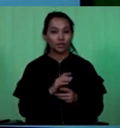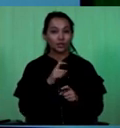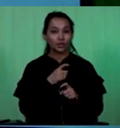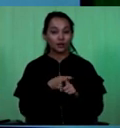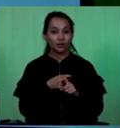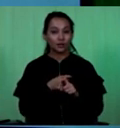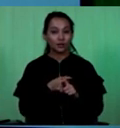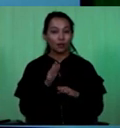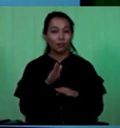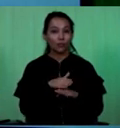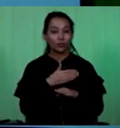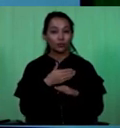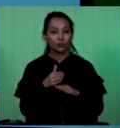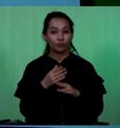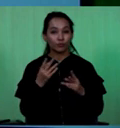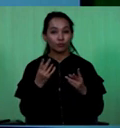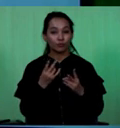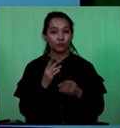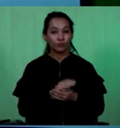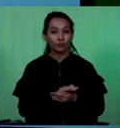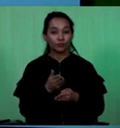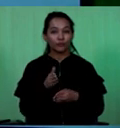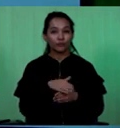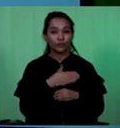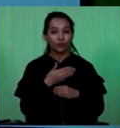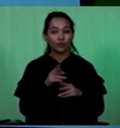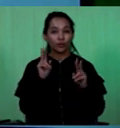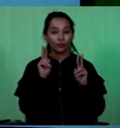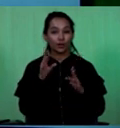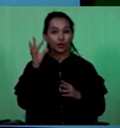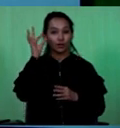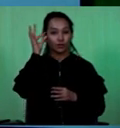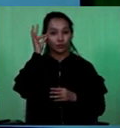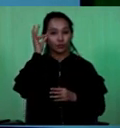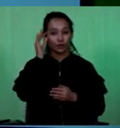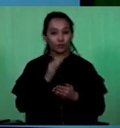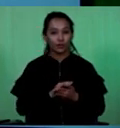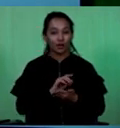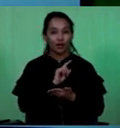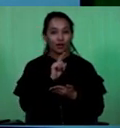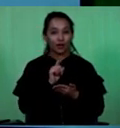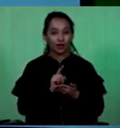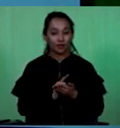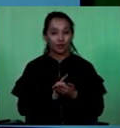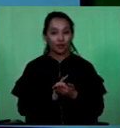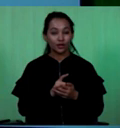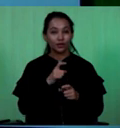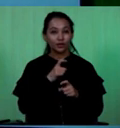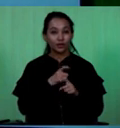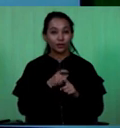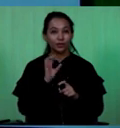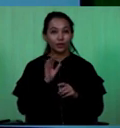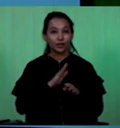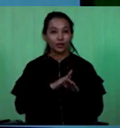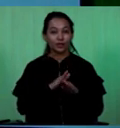tenglamalarimiz bo'lishga doir. Biz bo'lish qoidasini yodimizdan chiqarmasak, albatta tenglamani